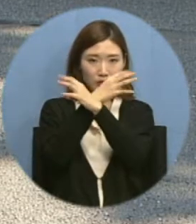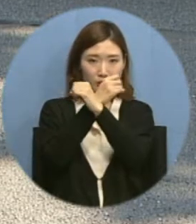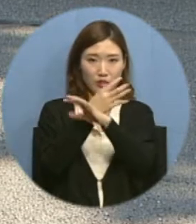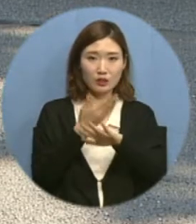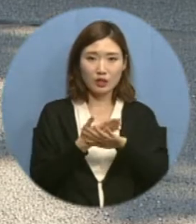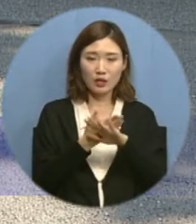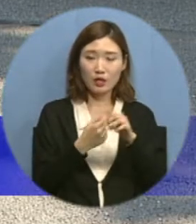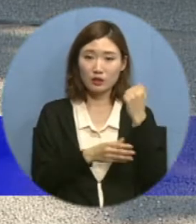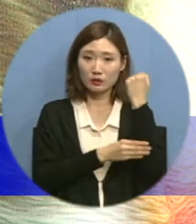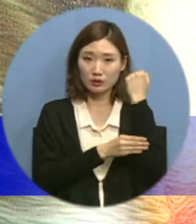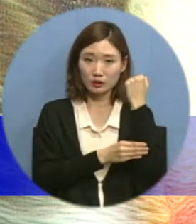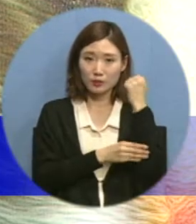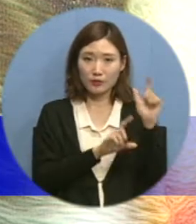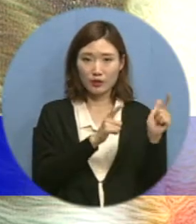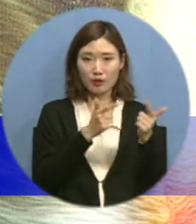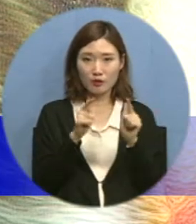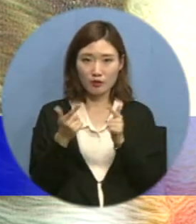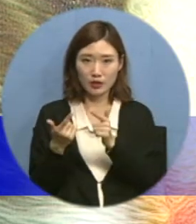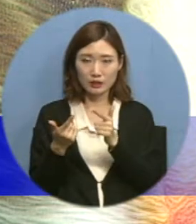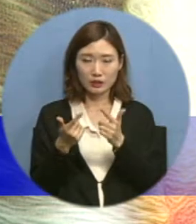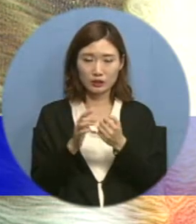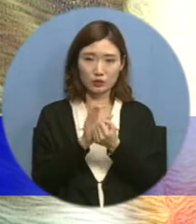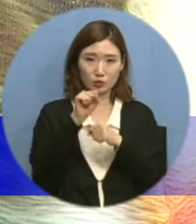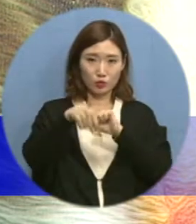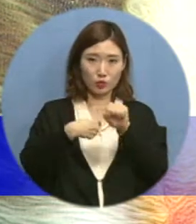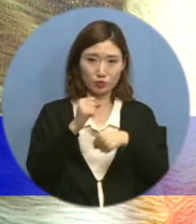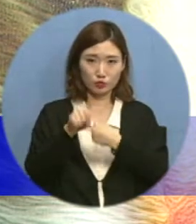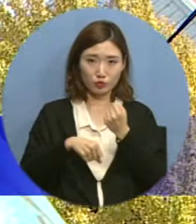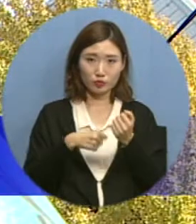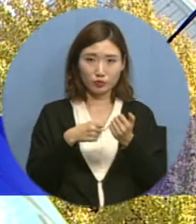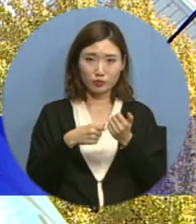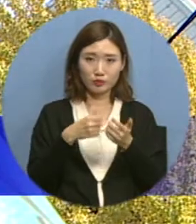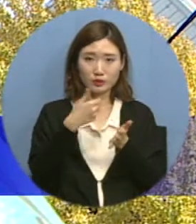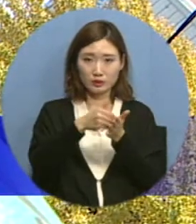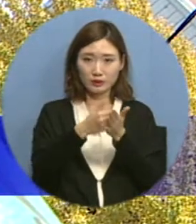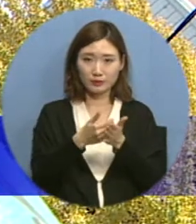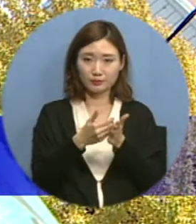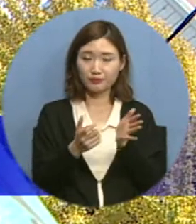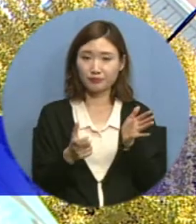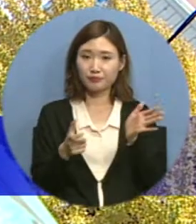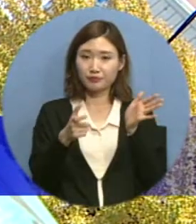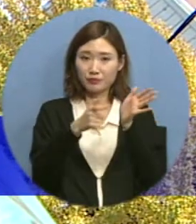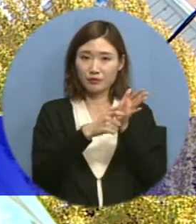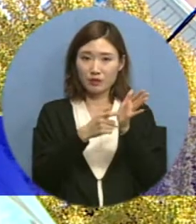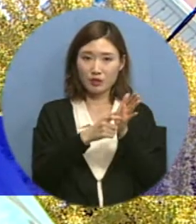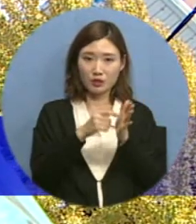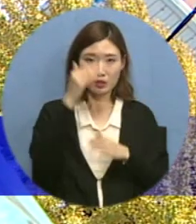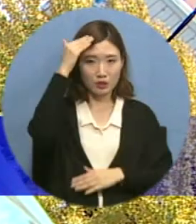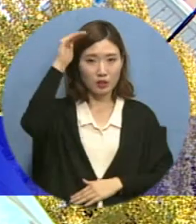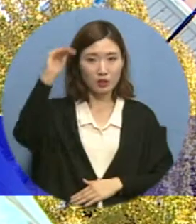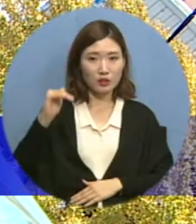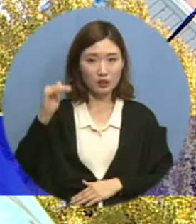지지하는 전봇대에 여러 캐릭터의 동물 그림이 그려져 있는가 하면 키를 재볼 수 있는 것도 있습니다.